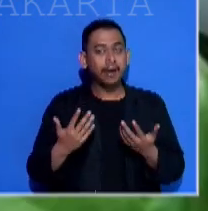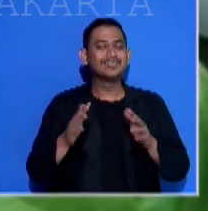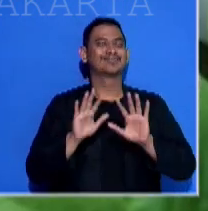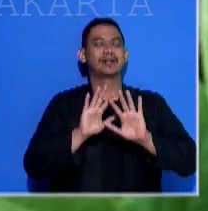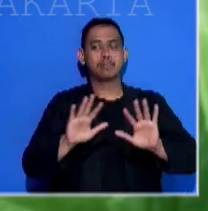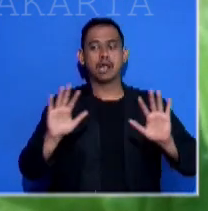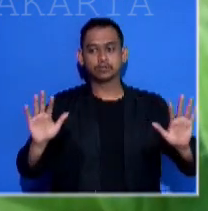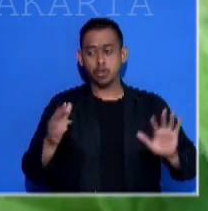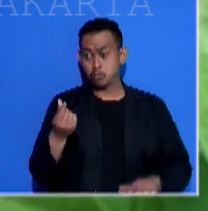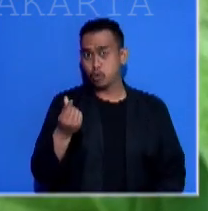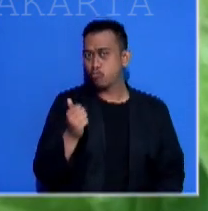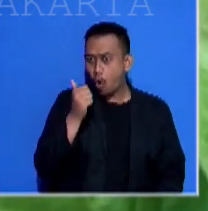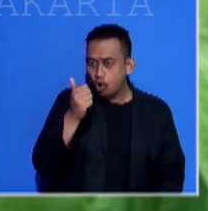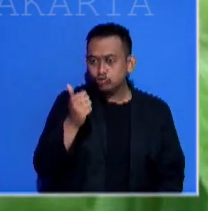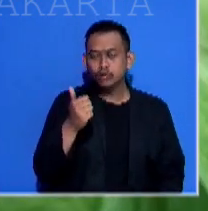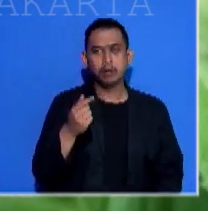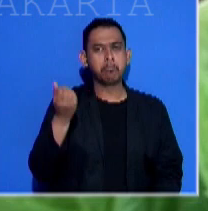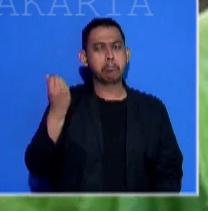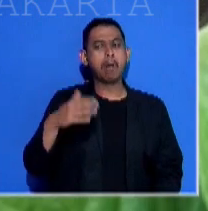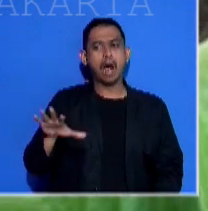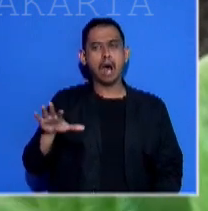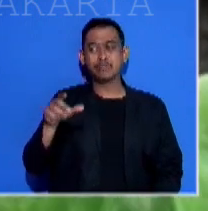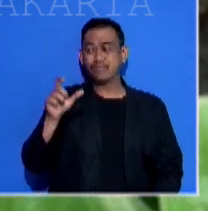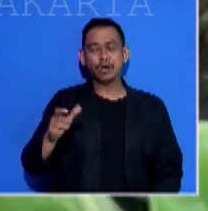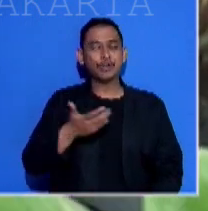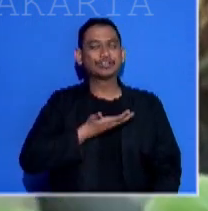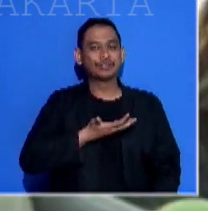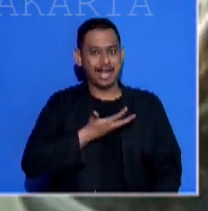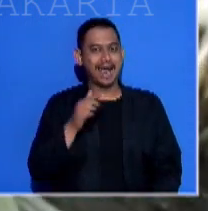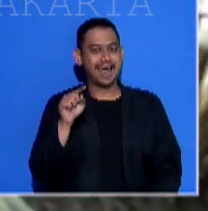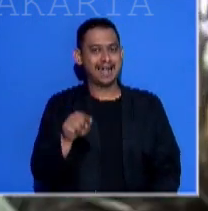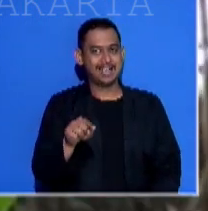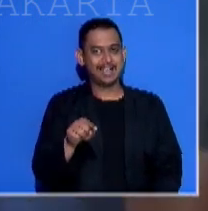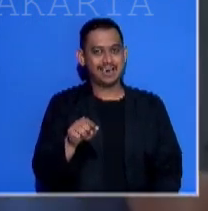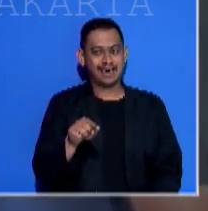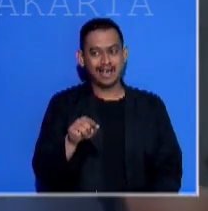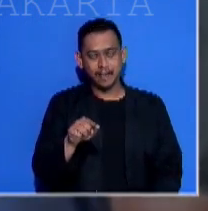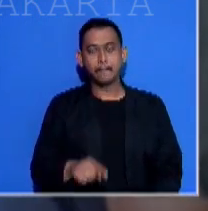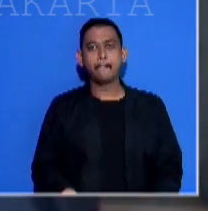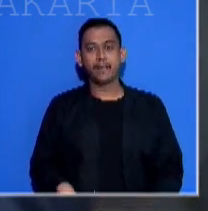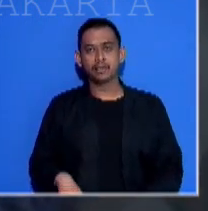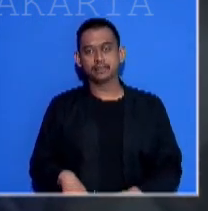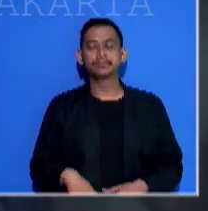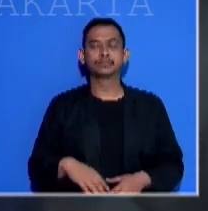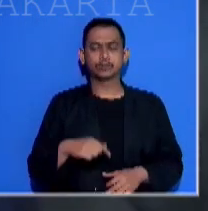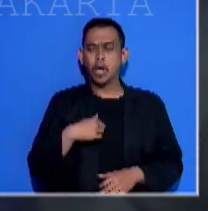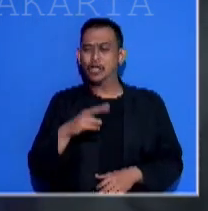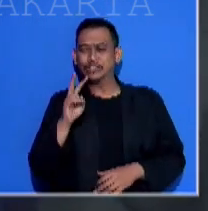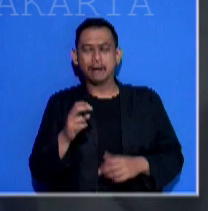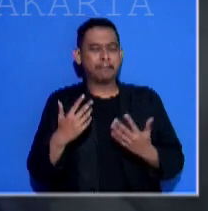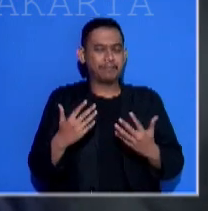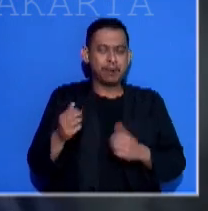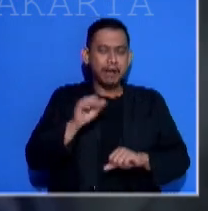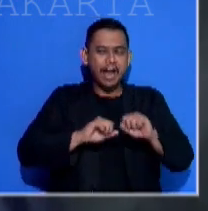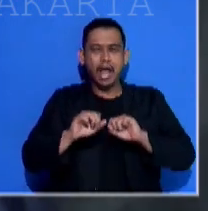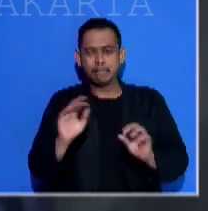ingkang sae lan tasih gadah sutresnanipun. Boten maipun nindakaken usaha budidaya taneman antorium miturut Gus Anto